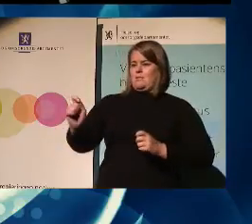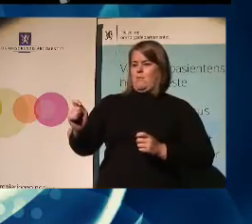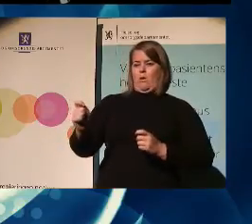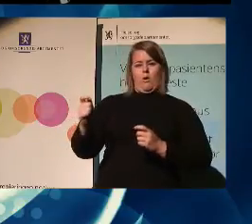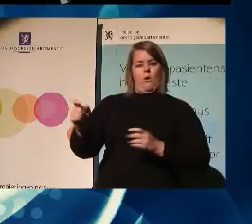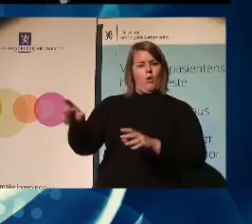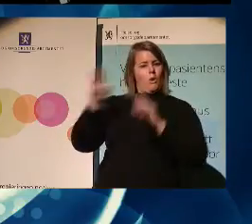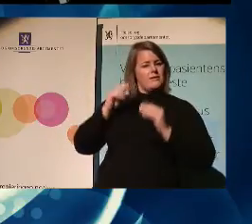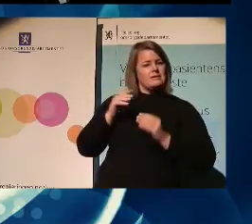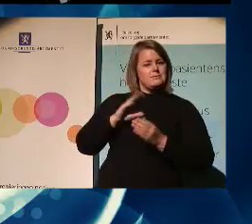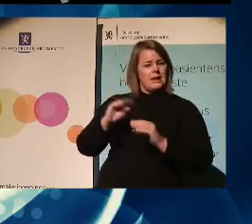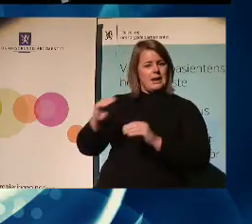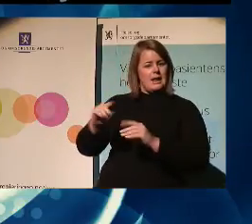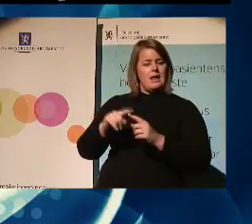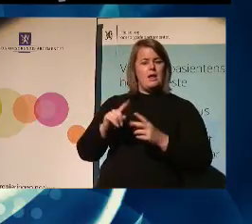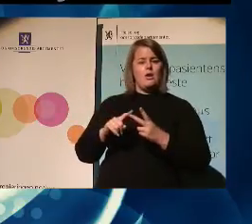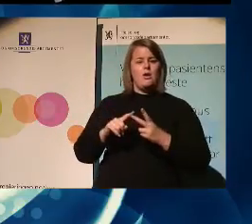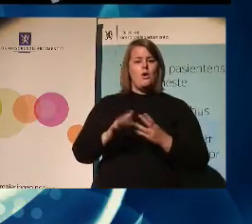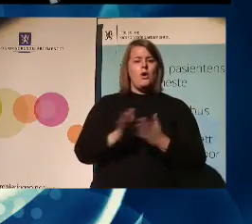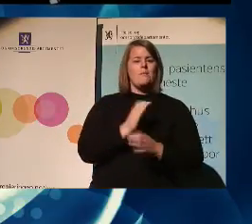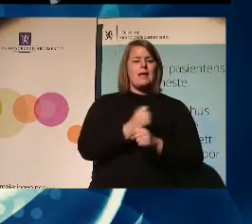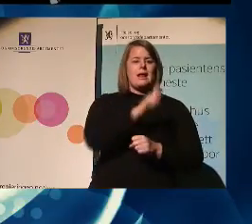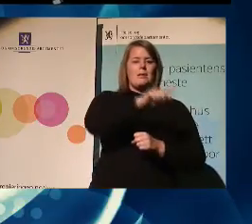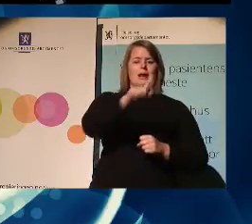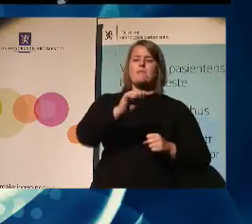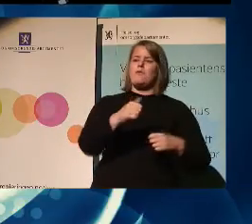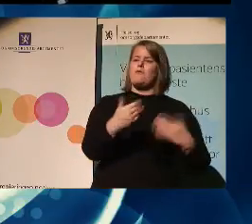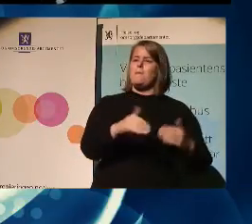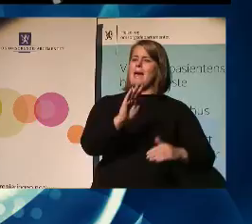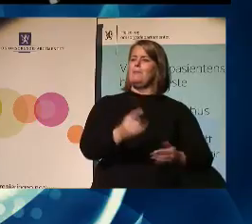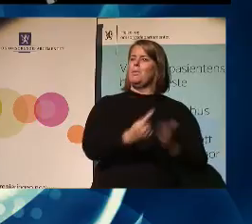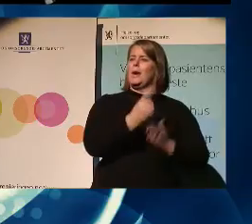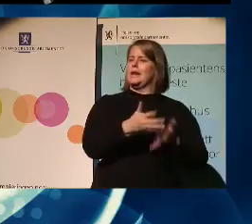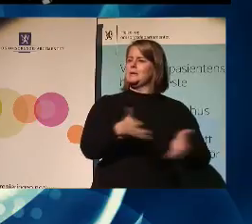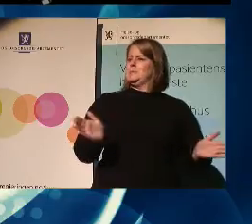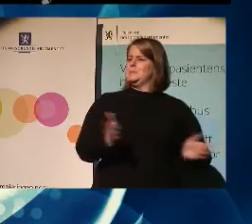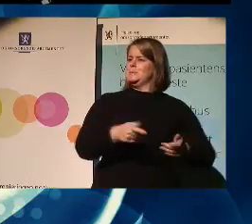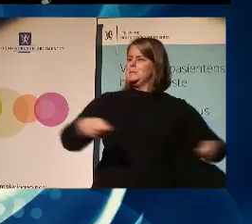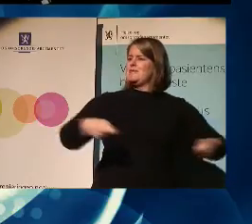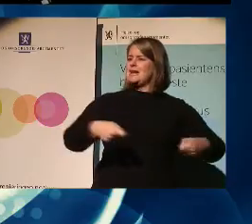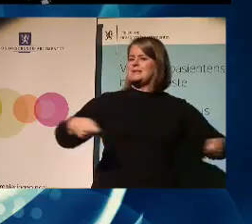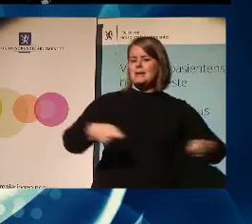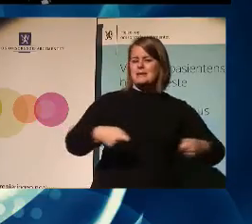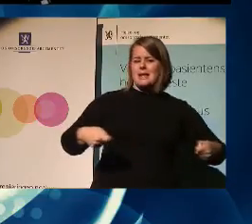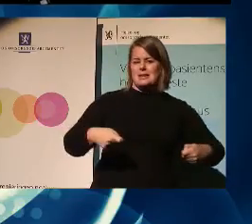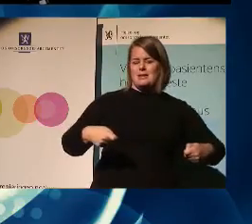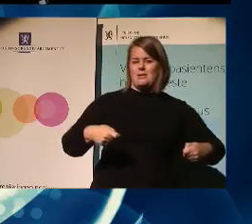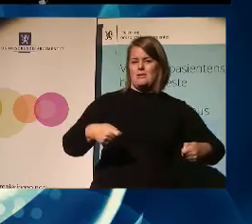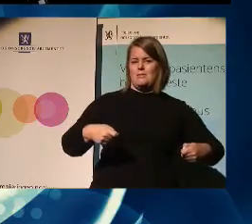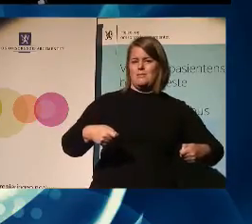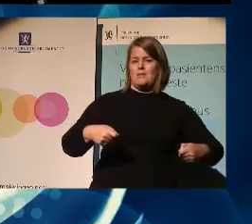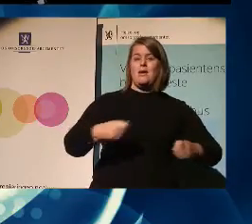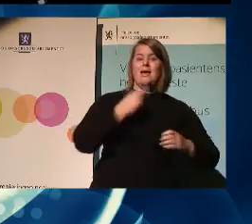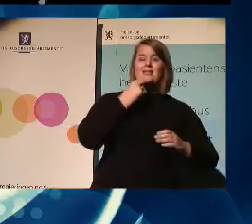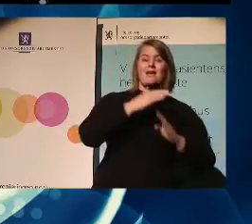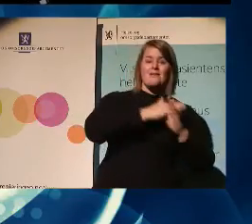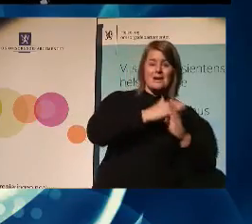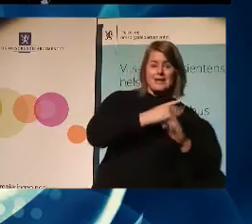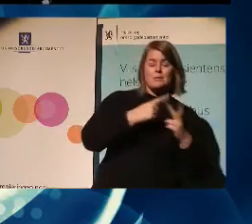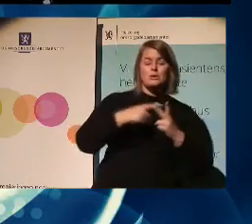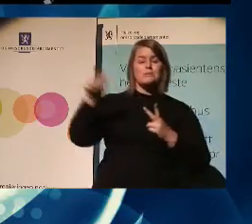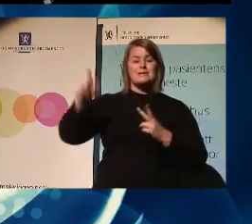tror også at medarbeiderne bør få mer armslag. Og hvis vi kombinerer de to tingene, eller som vi sier, kvalitet og